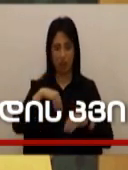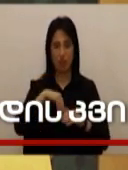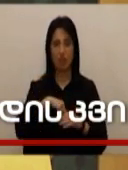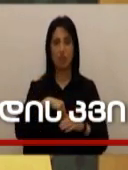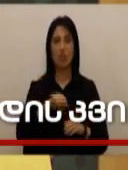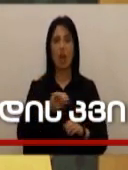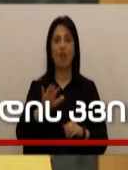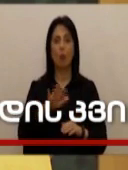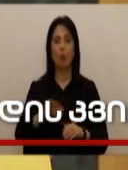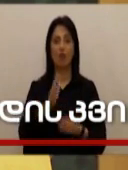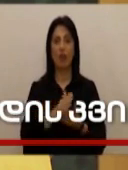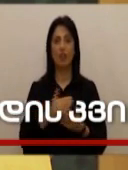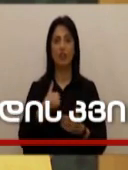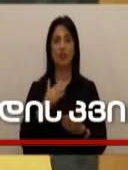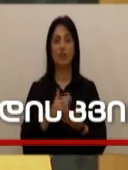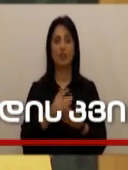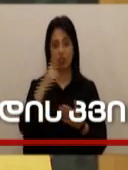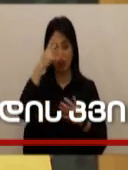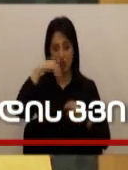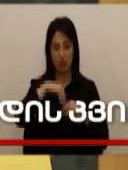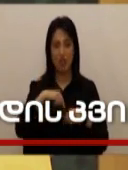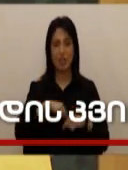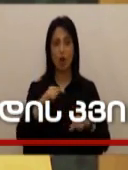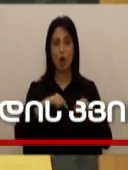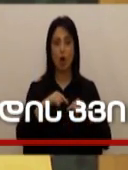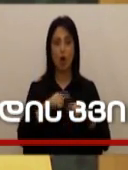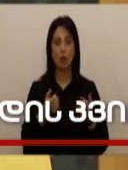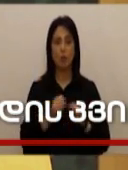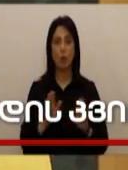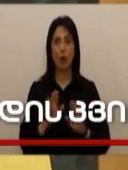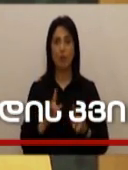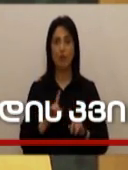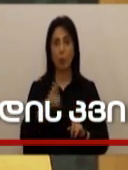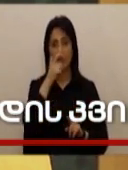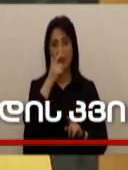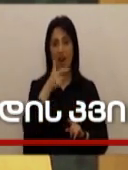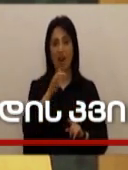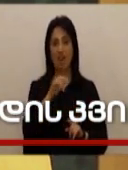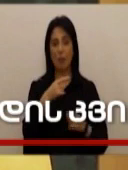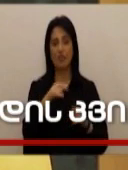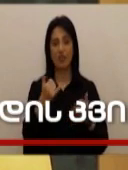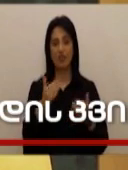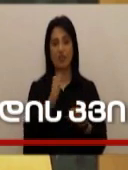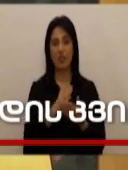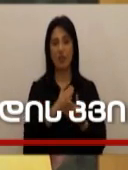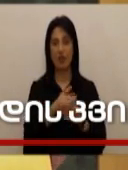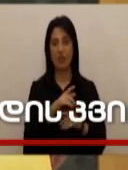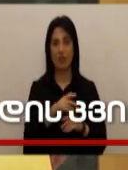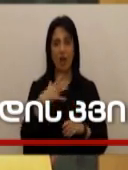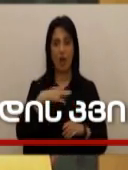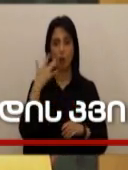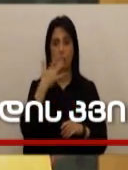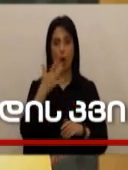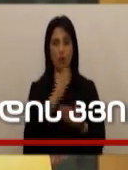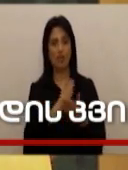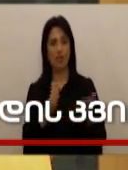ევროპული ქვეყანა და ჩვენთვის არის შინაარსობრივად და ორგანულად მიუღებელი ის რომ სააკაშვილი გვარამია და სხვები დღეს არიან ქართული პოლიტიკის